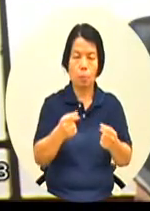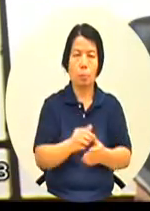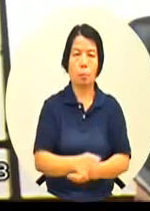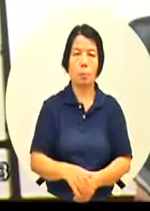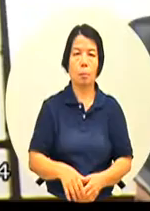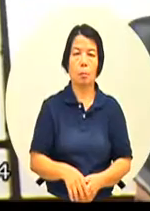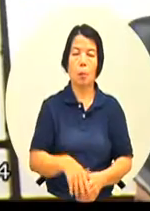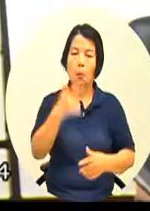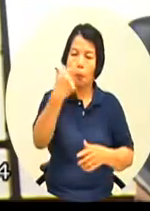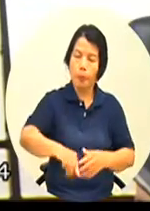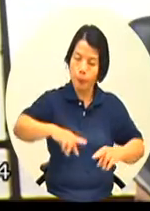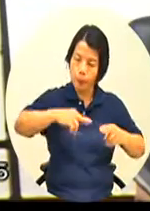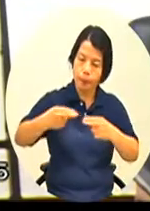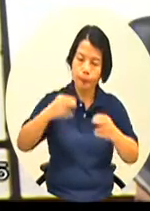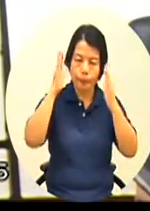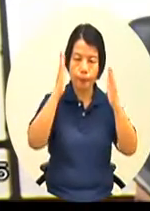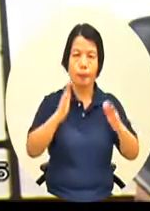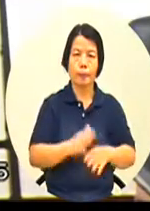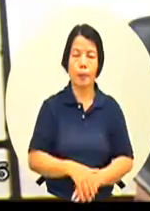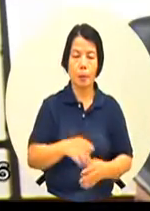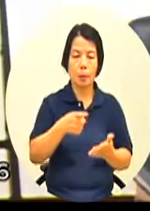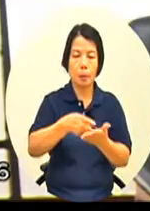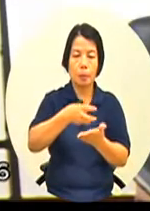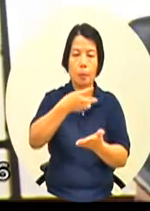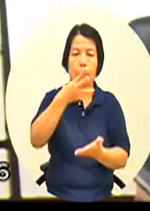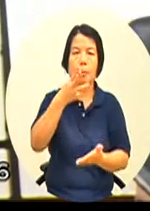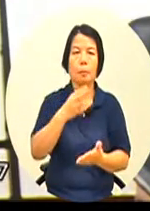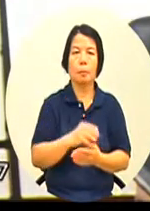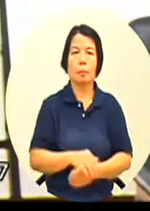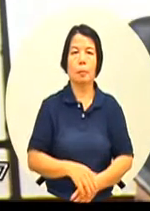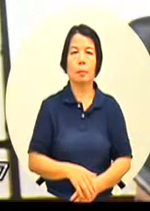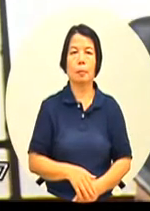慢慢的来修正啊，透过一次两次三次的这个